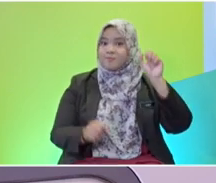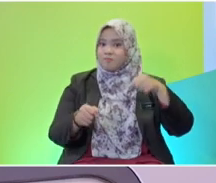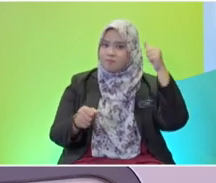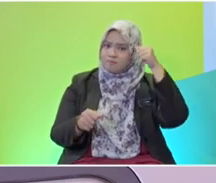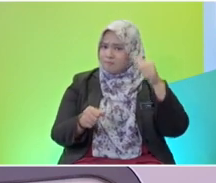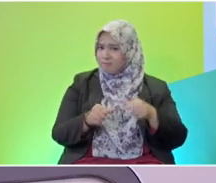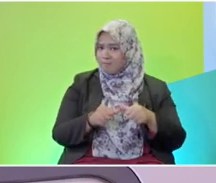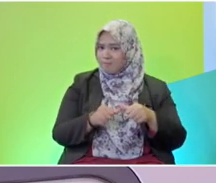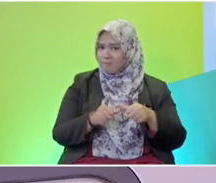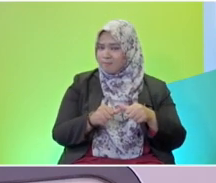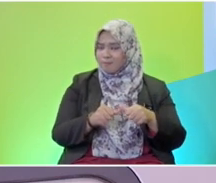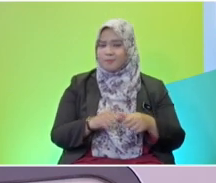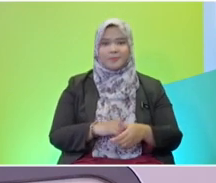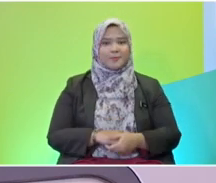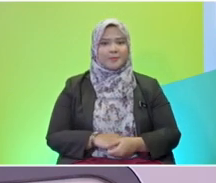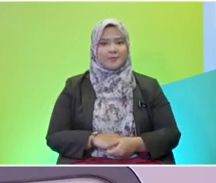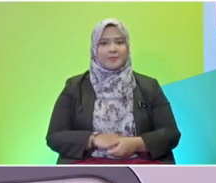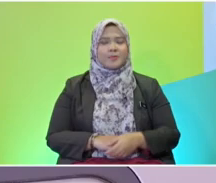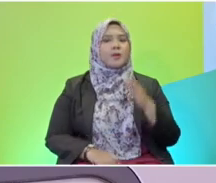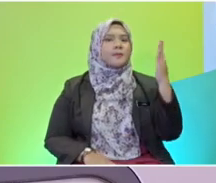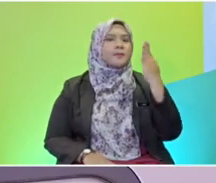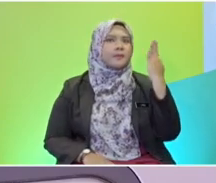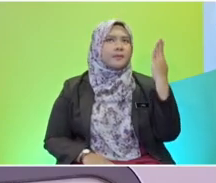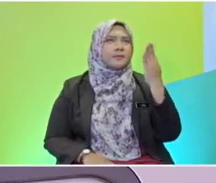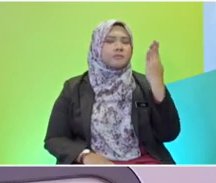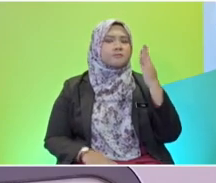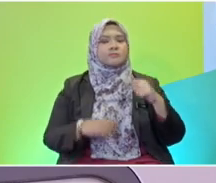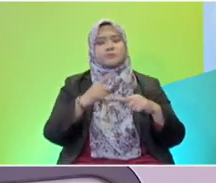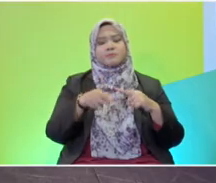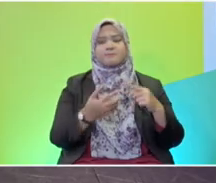memperhatikan Bagaimana rambut kita bacain